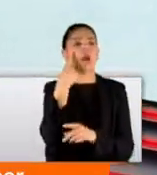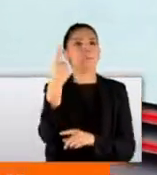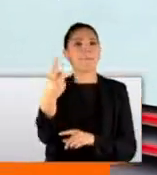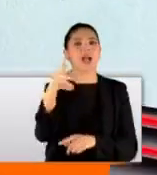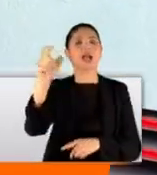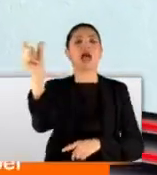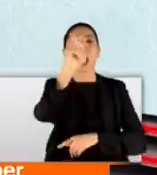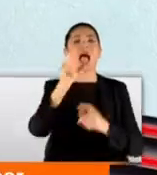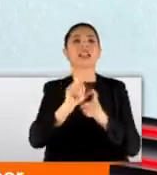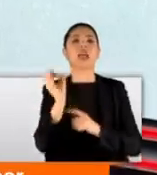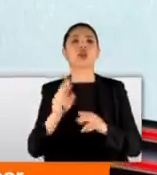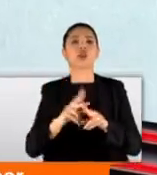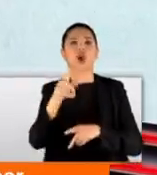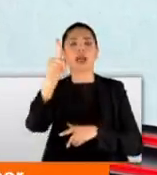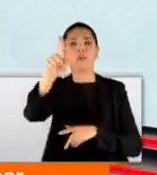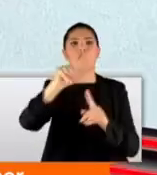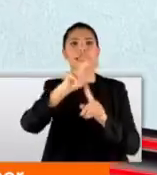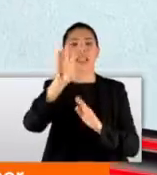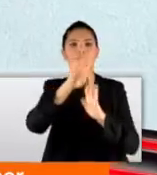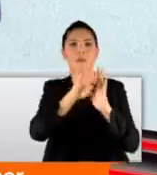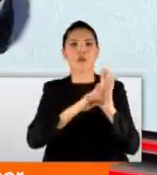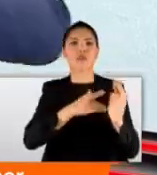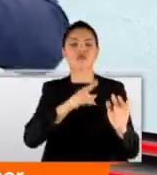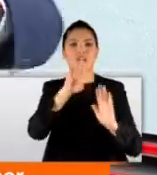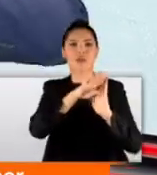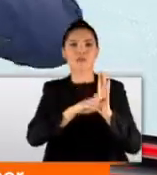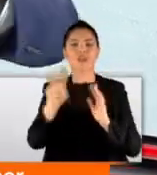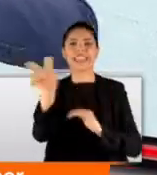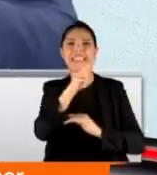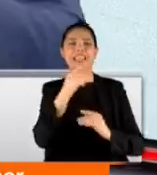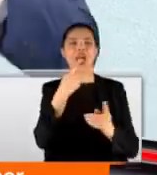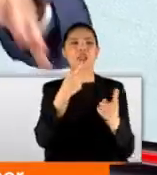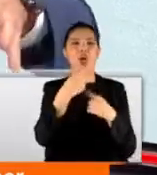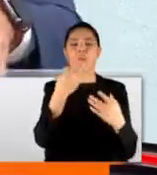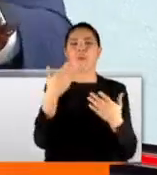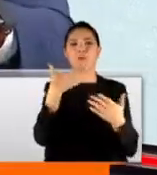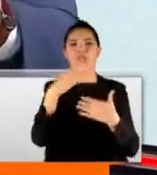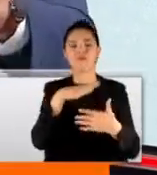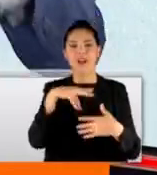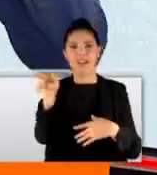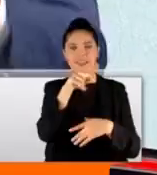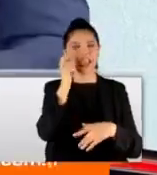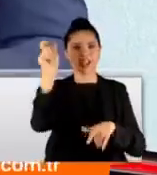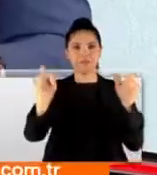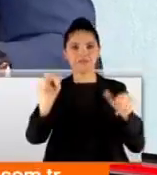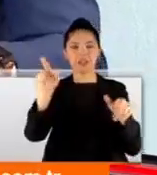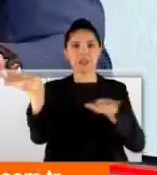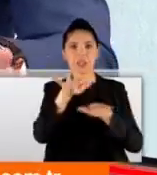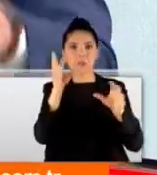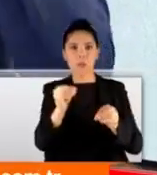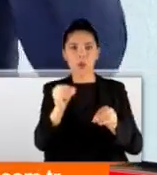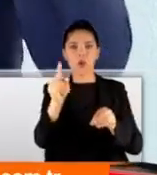şimdi. Aydın Söke'de yerel bir televizyon kanalının canlı yayını. İki konuşmacı sohbet ediyordu. Programdaydılar. Depreme